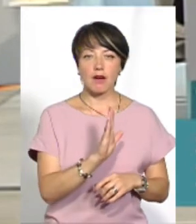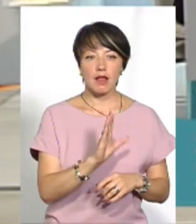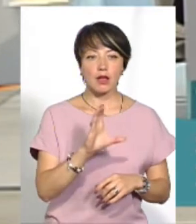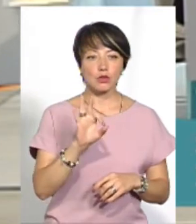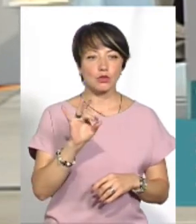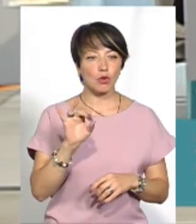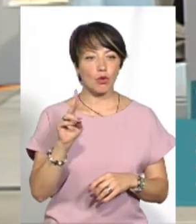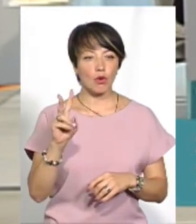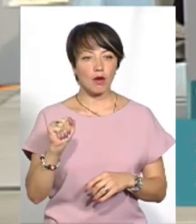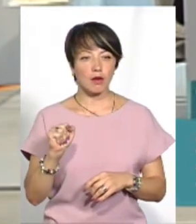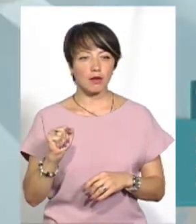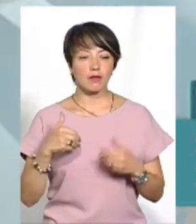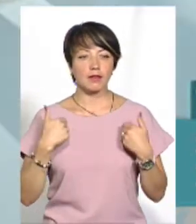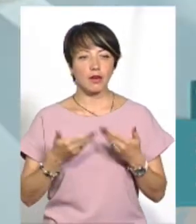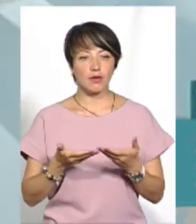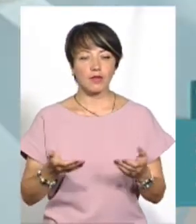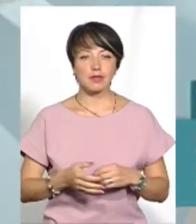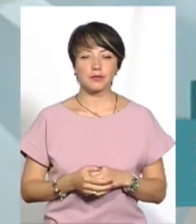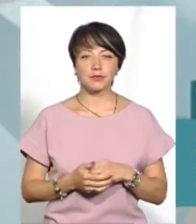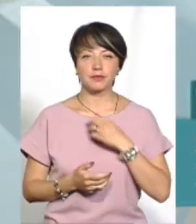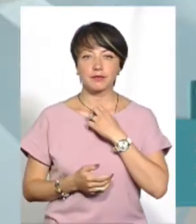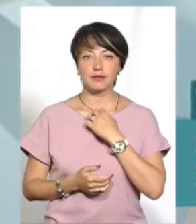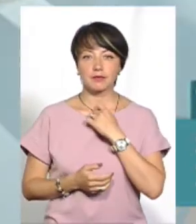Валерієм Сорокою. Вітаю вас, пане Валерію.